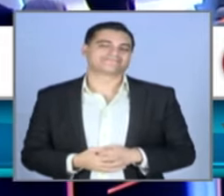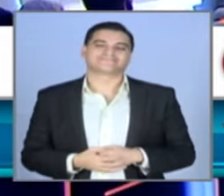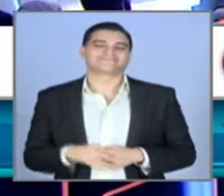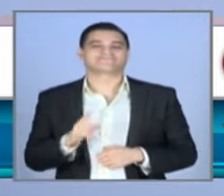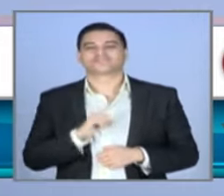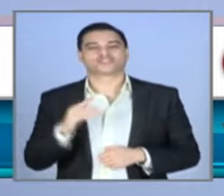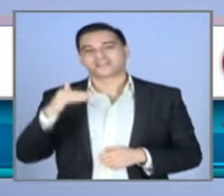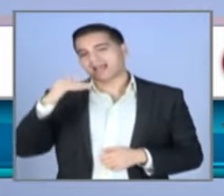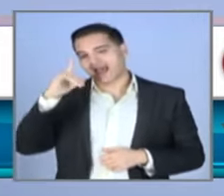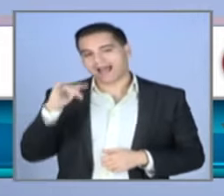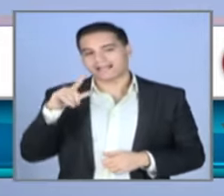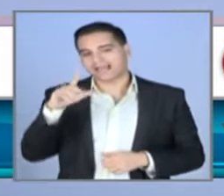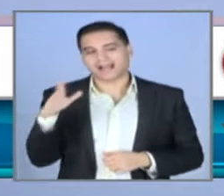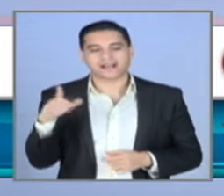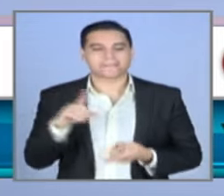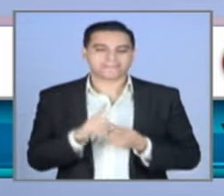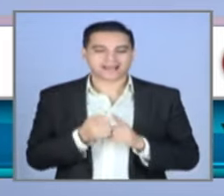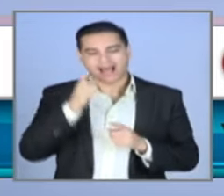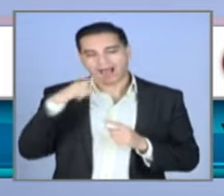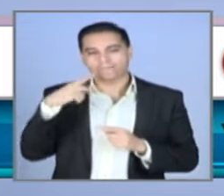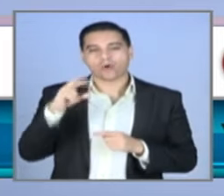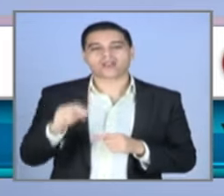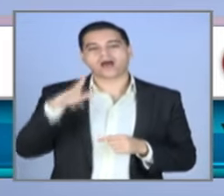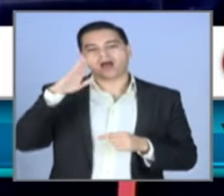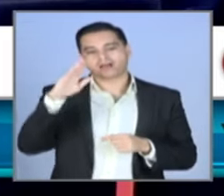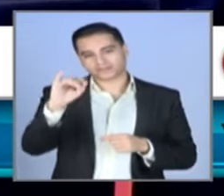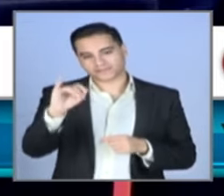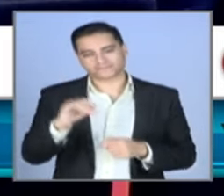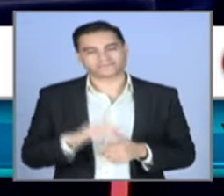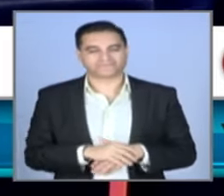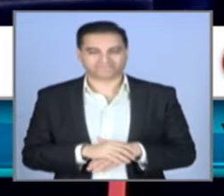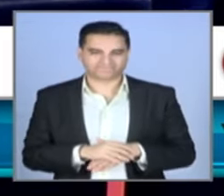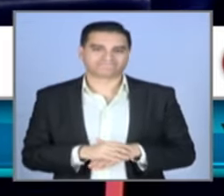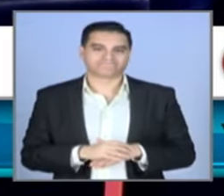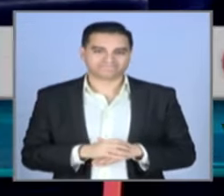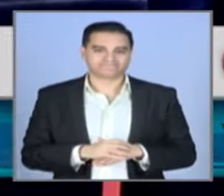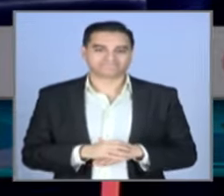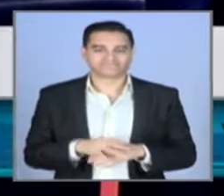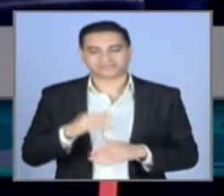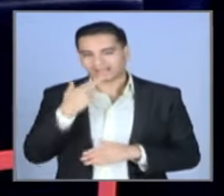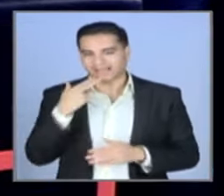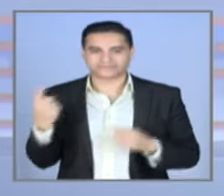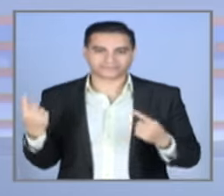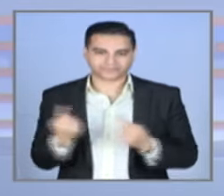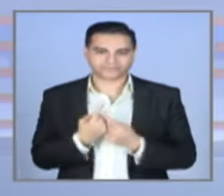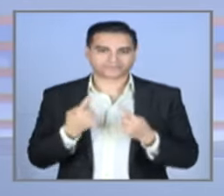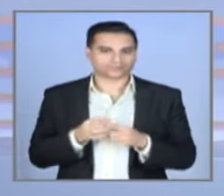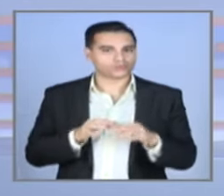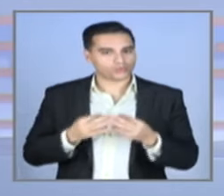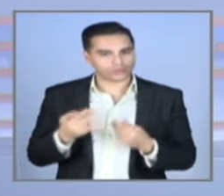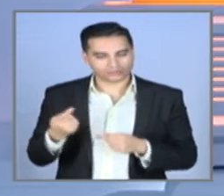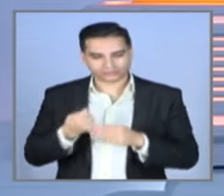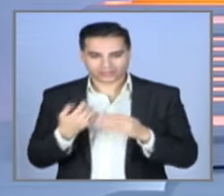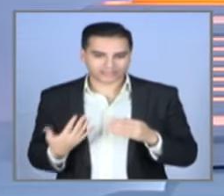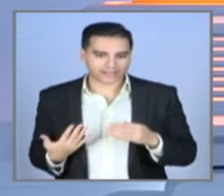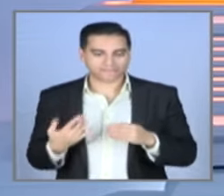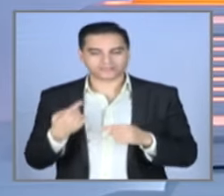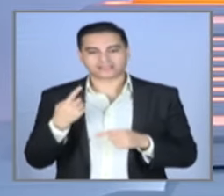مش خليل مطران، أبو القاسم الشابي. هارد لك. عيلة عبد الباقي، ناقص